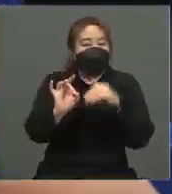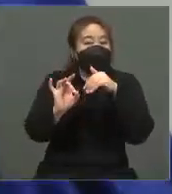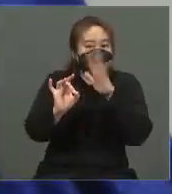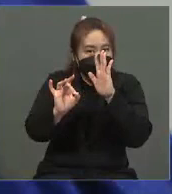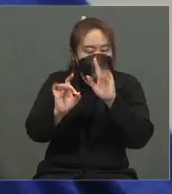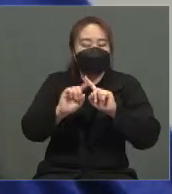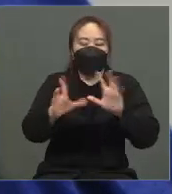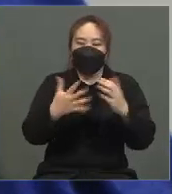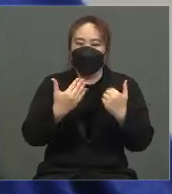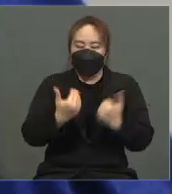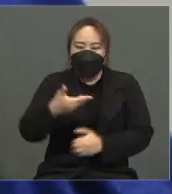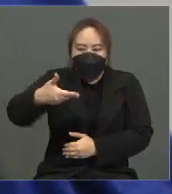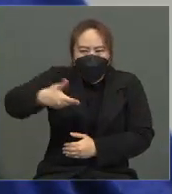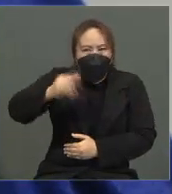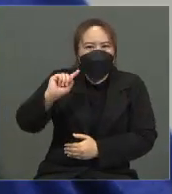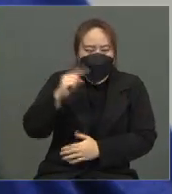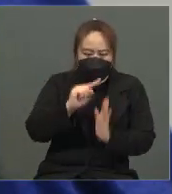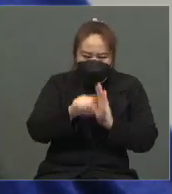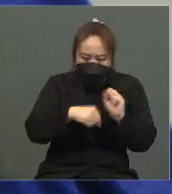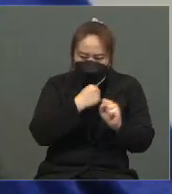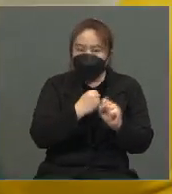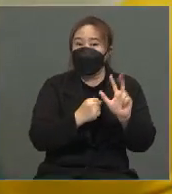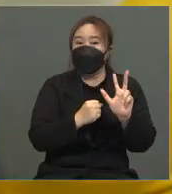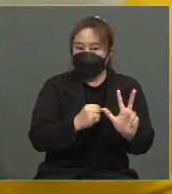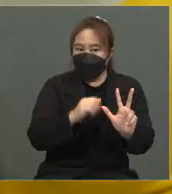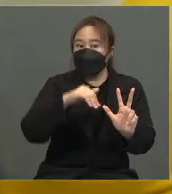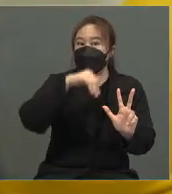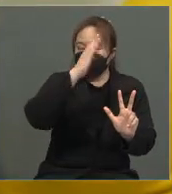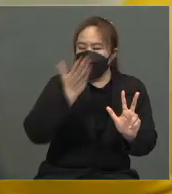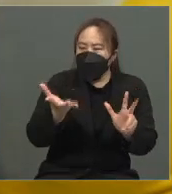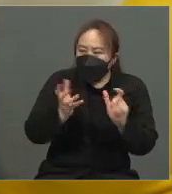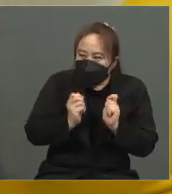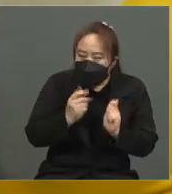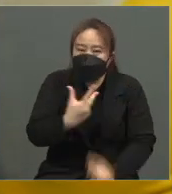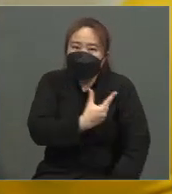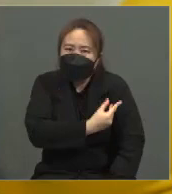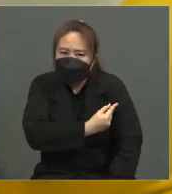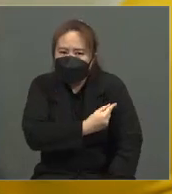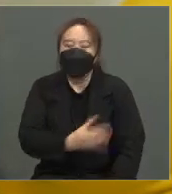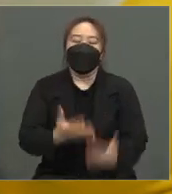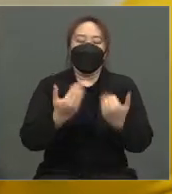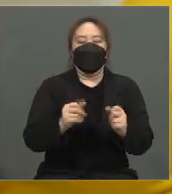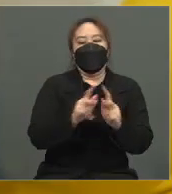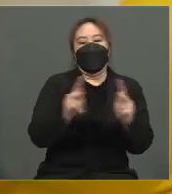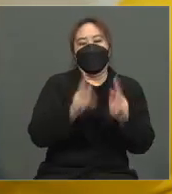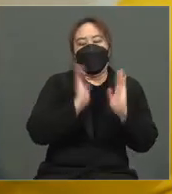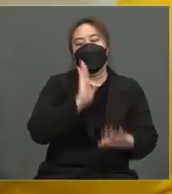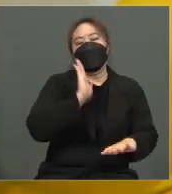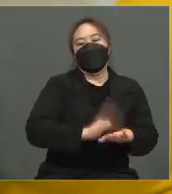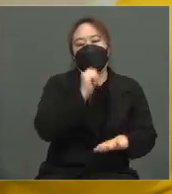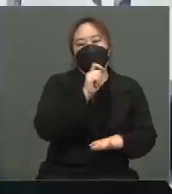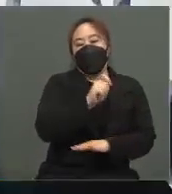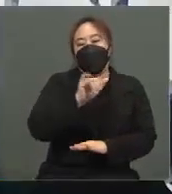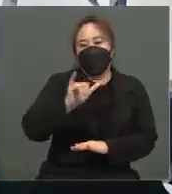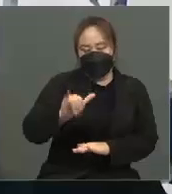แต่ว่าตอนนี้ก็คือเป็นตั้งแต่3ปีขึ้นไปที่มีการขออนุญาตนะคะซึ่งทางคณะกรรมการผู้เชี่ยวชาญของอย.แล้ว